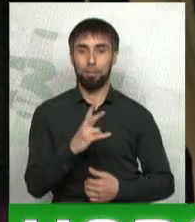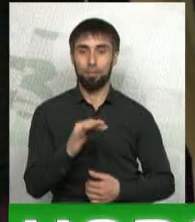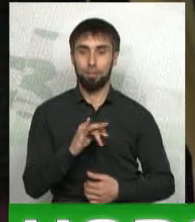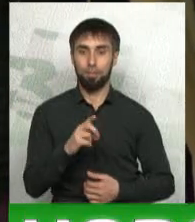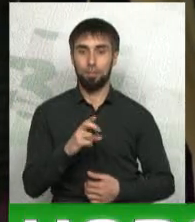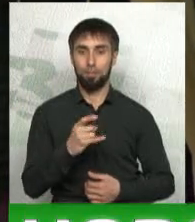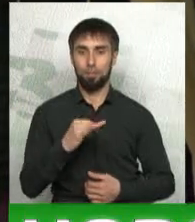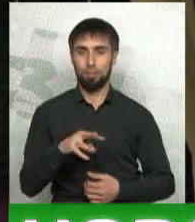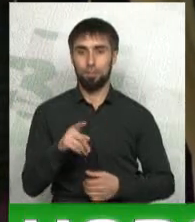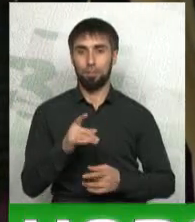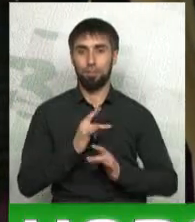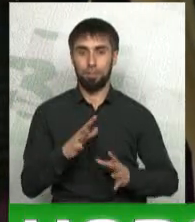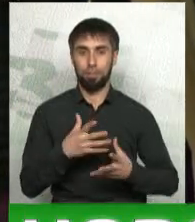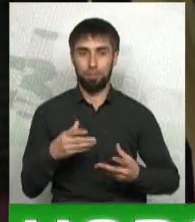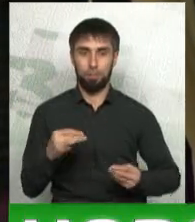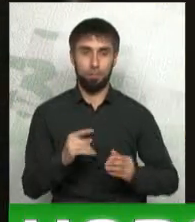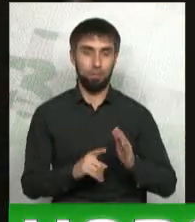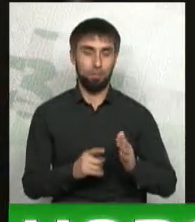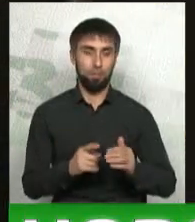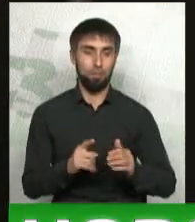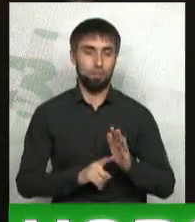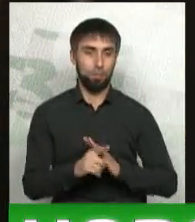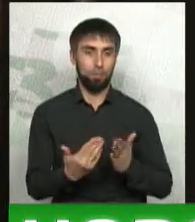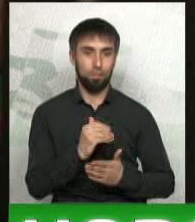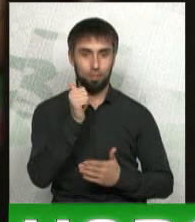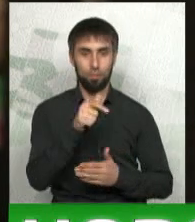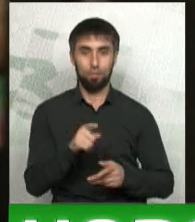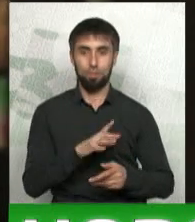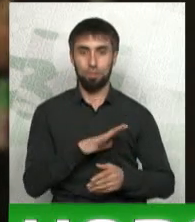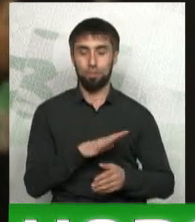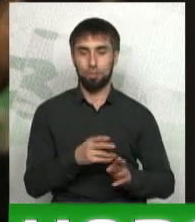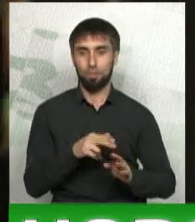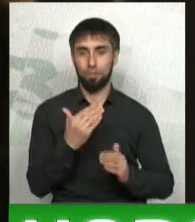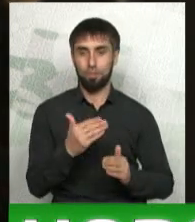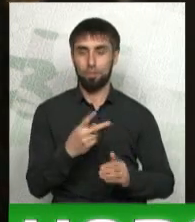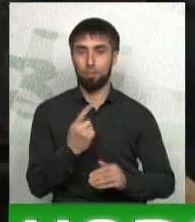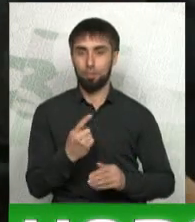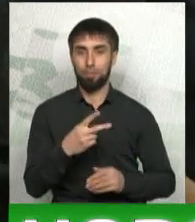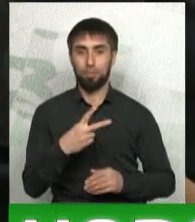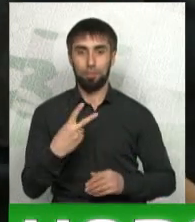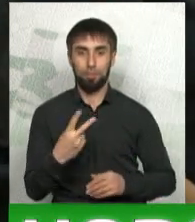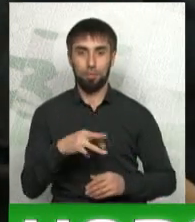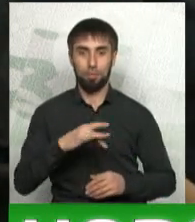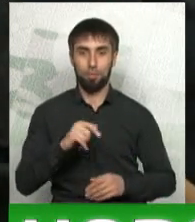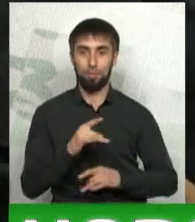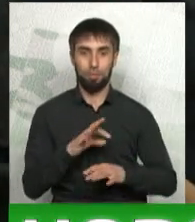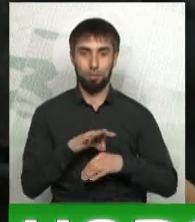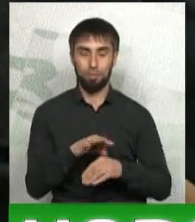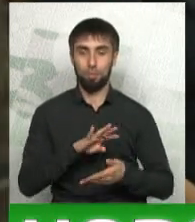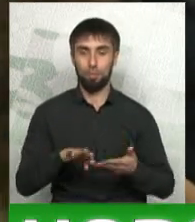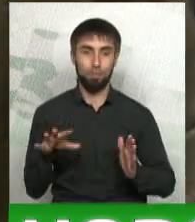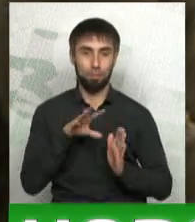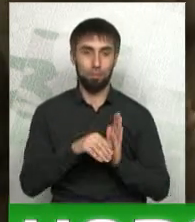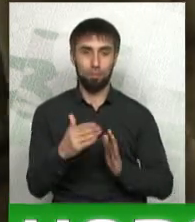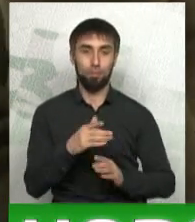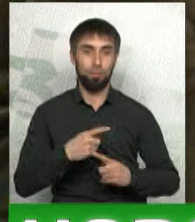Наврус-Байрам, или праздник весны и начала Нового года, отмечается в день весеннего равноденствия 21 и 22 марта. После включения